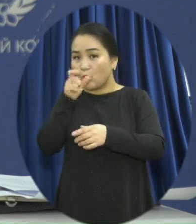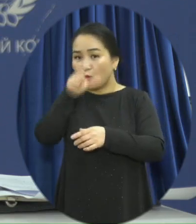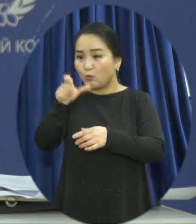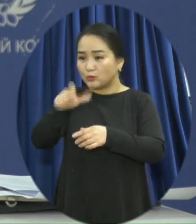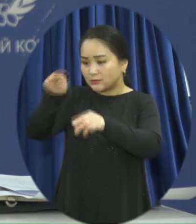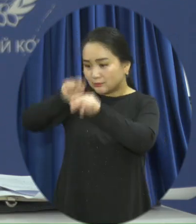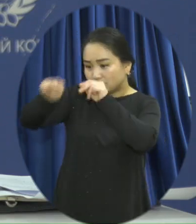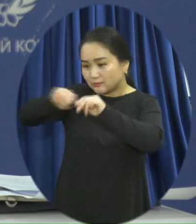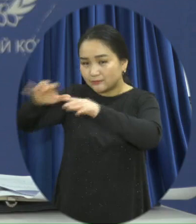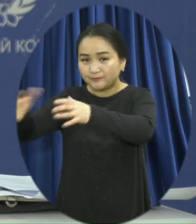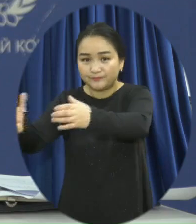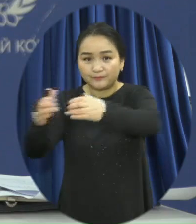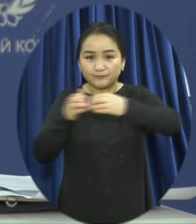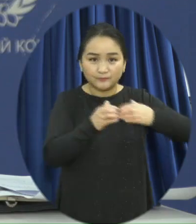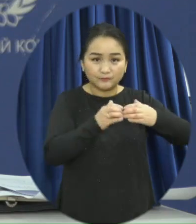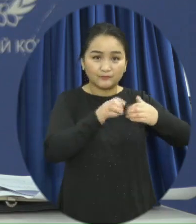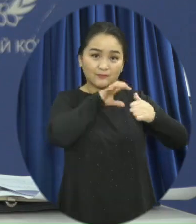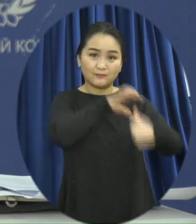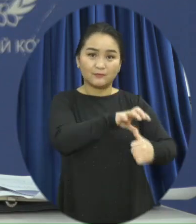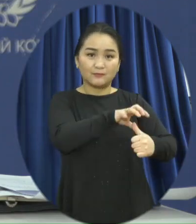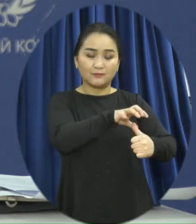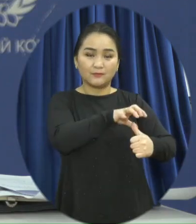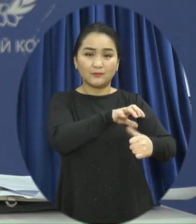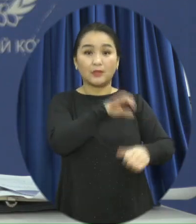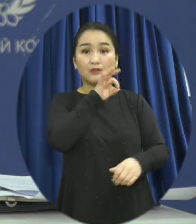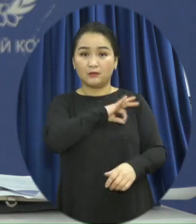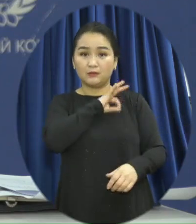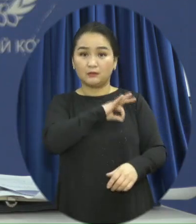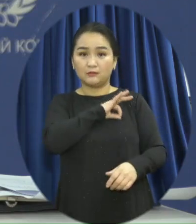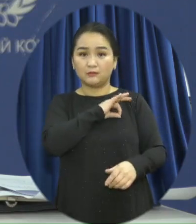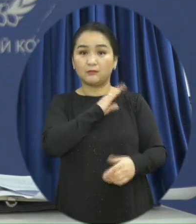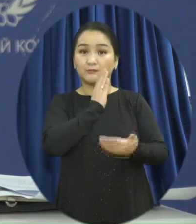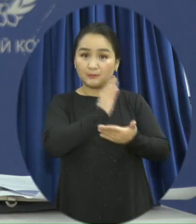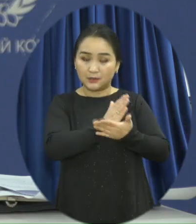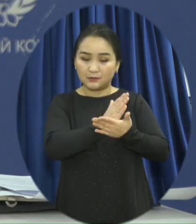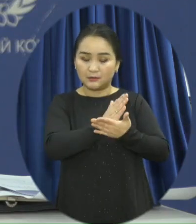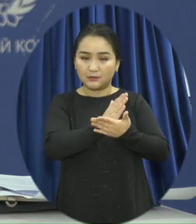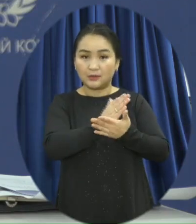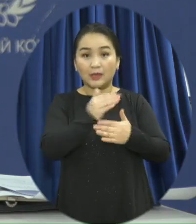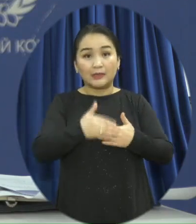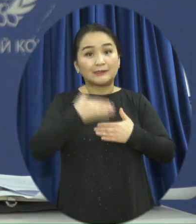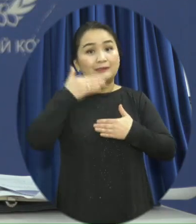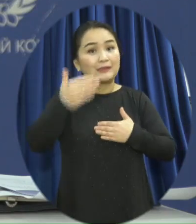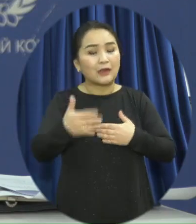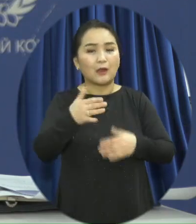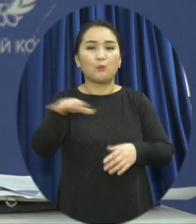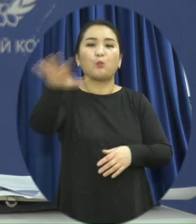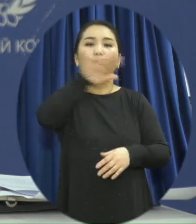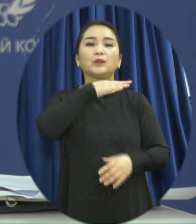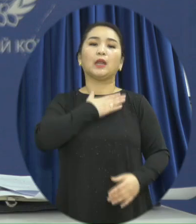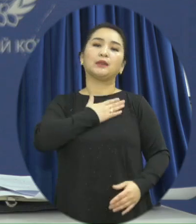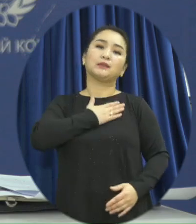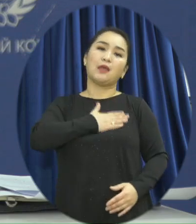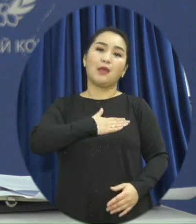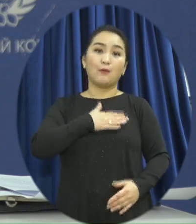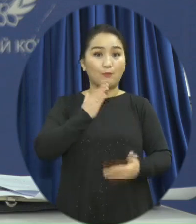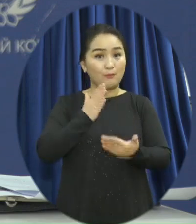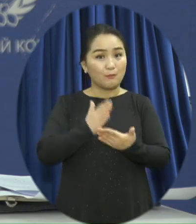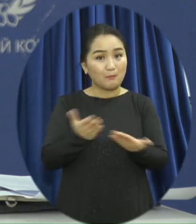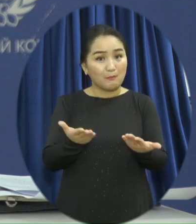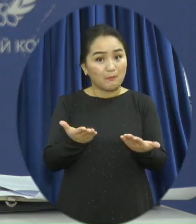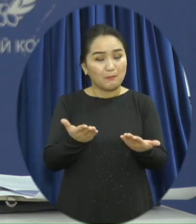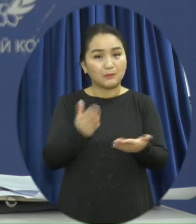өндөр одоо ач холбогдлохын арга хэмжээ болсон. За тэгээд дараа нь бол бид тайвширсан байна. Тайвшираад тэгээд одоо нилээн